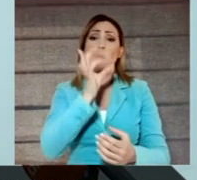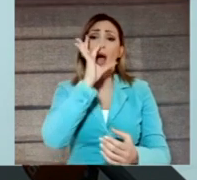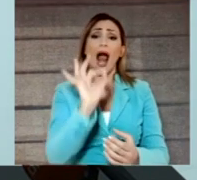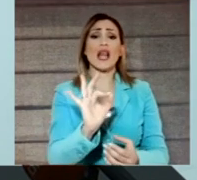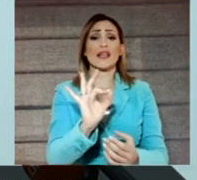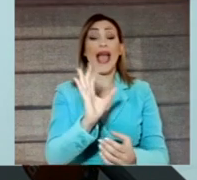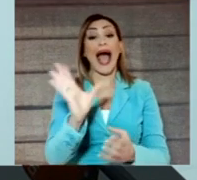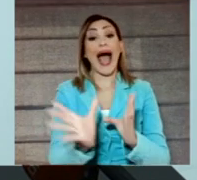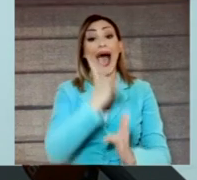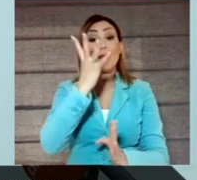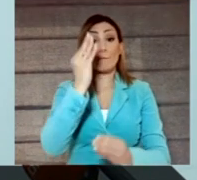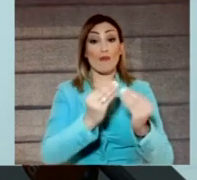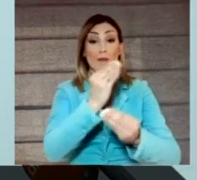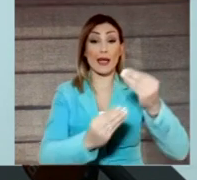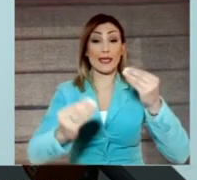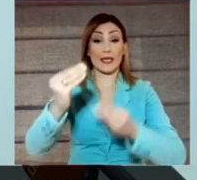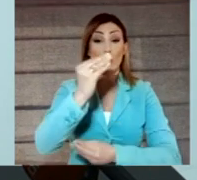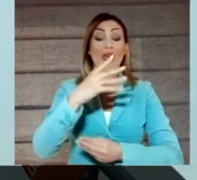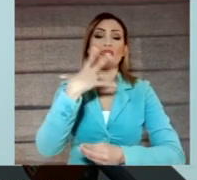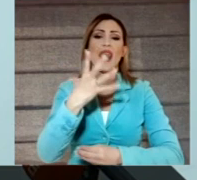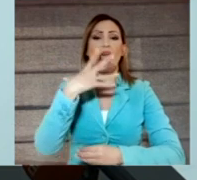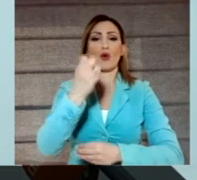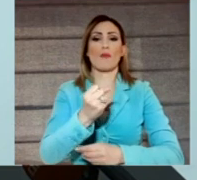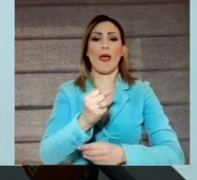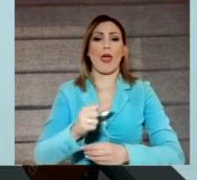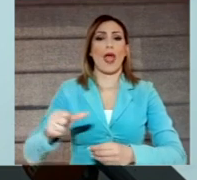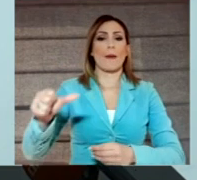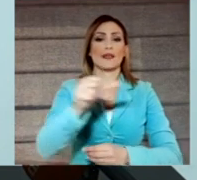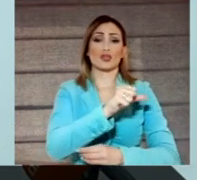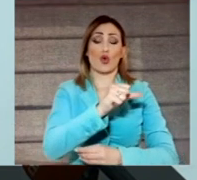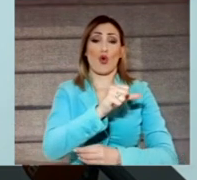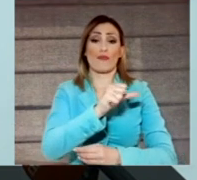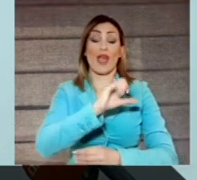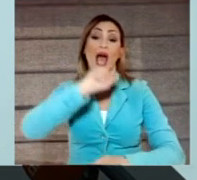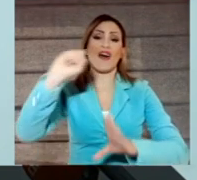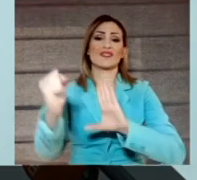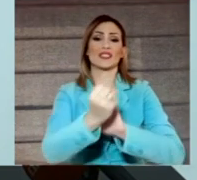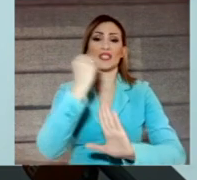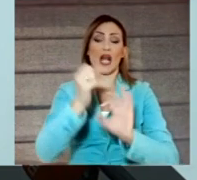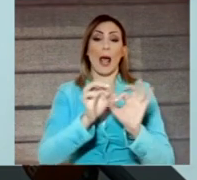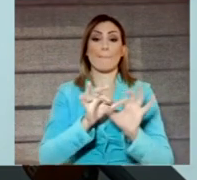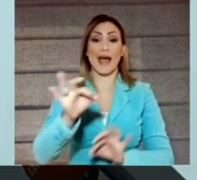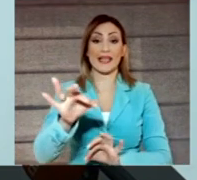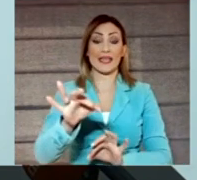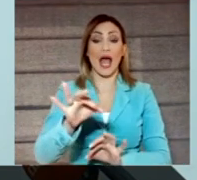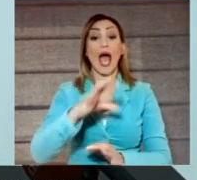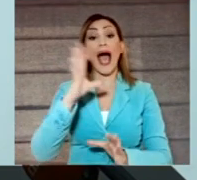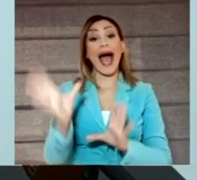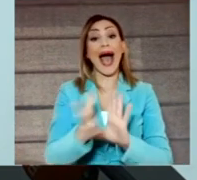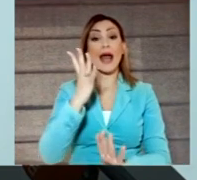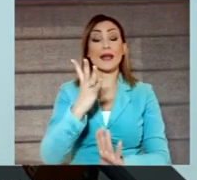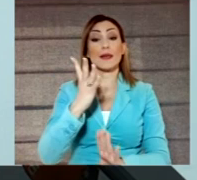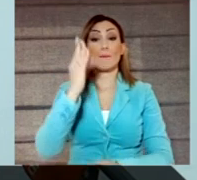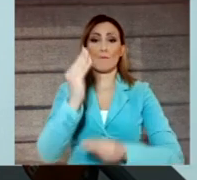της κατάστασης, δεν θα έχουμε άλλο δρόμο από την επαναφορά αυστηρότερων μέτρων, εάν κριθεί ότι αυτή είναι ενδεδειγμένη